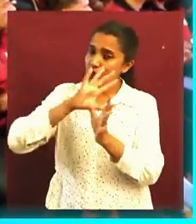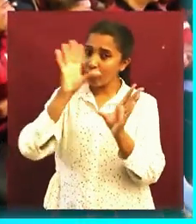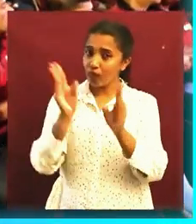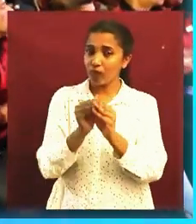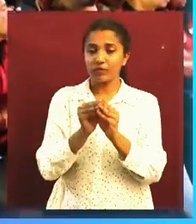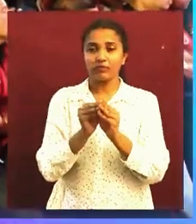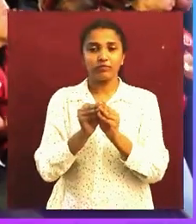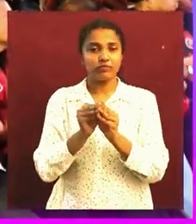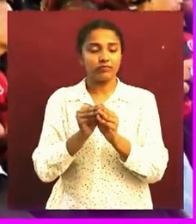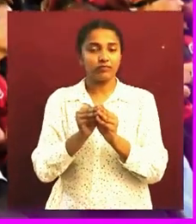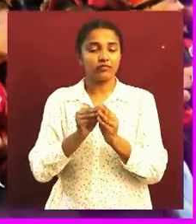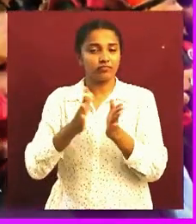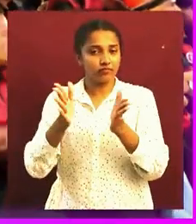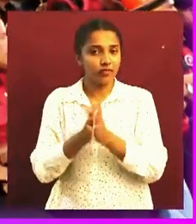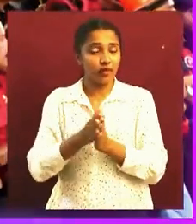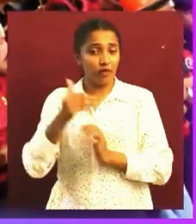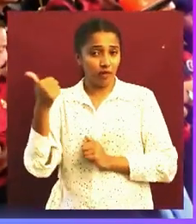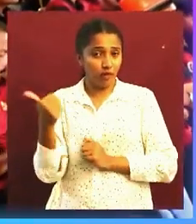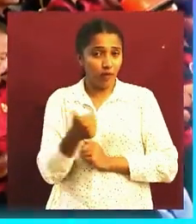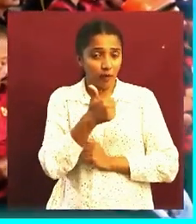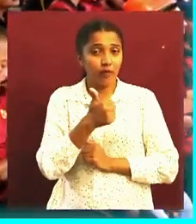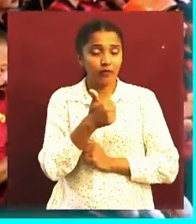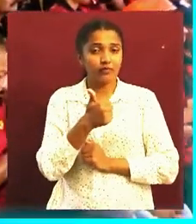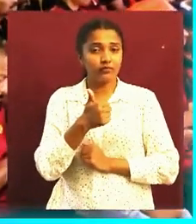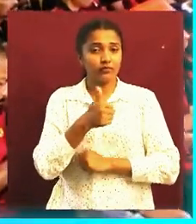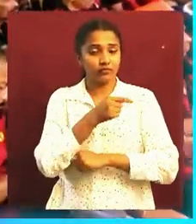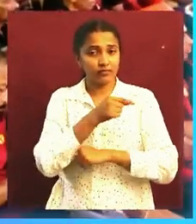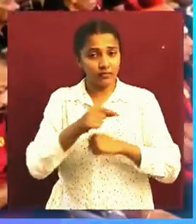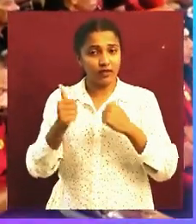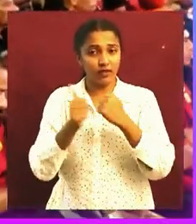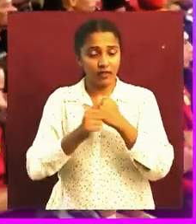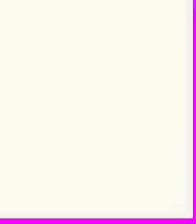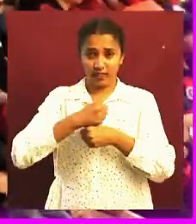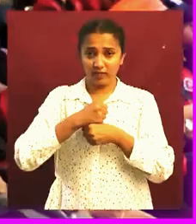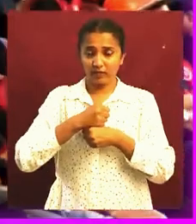වෙලා නව පුනරුදයක් කරලා ගෙන යන ආණ්ඩුවක්